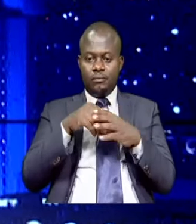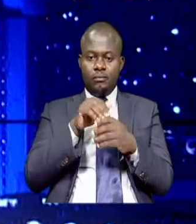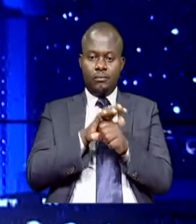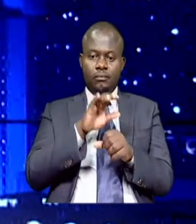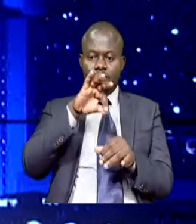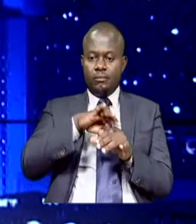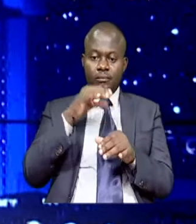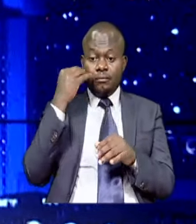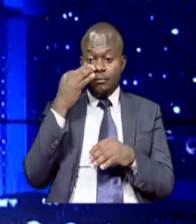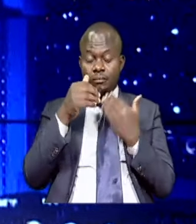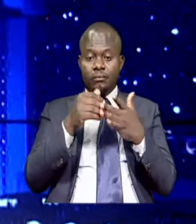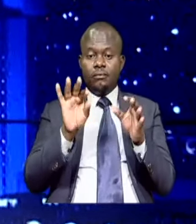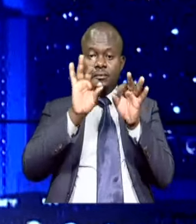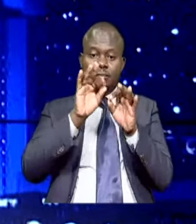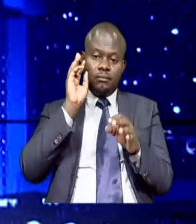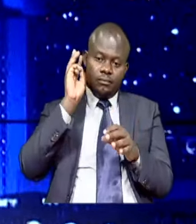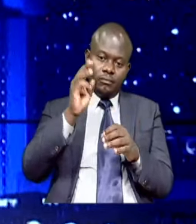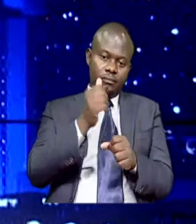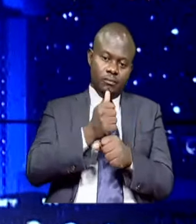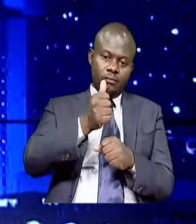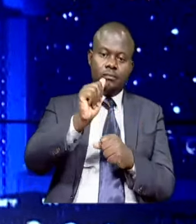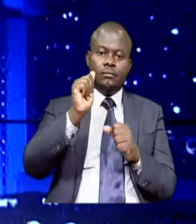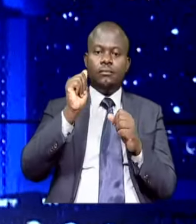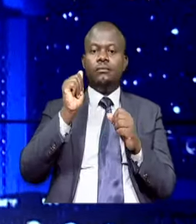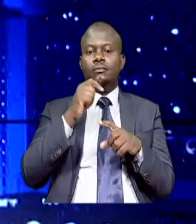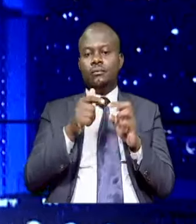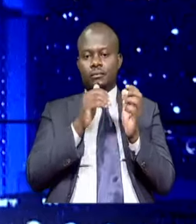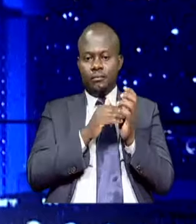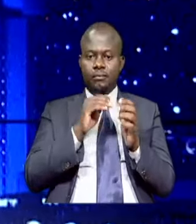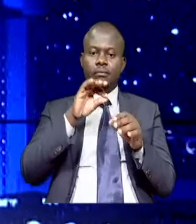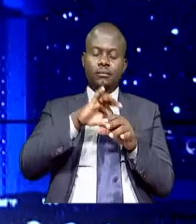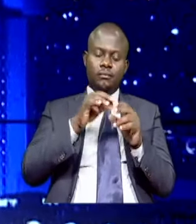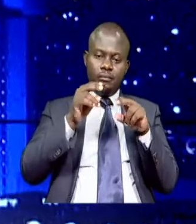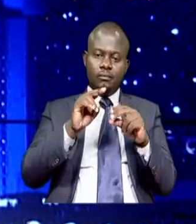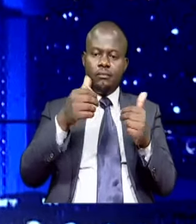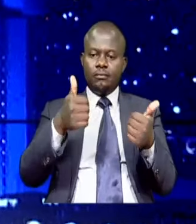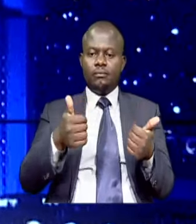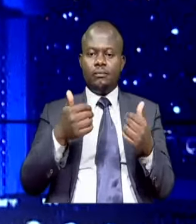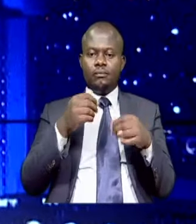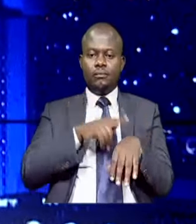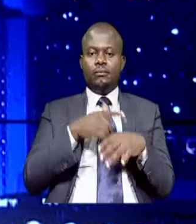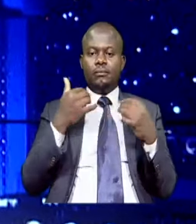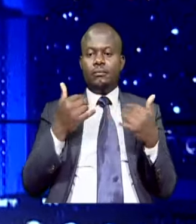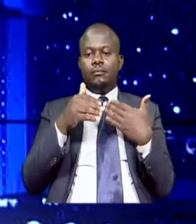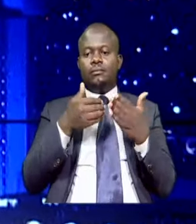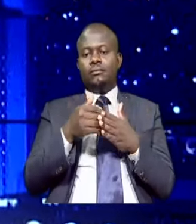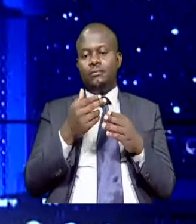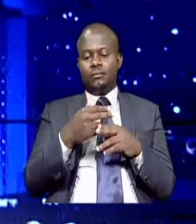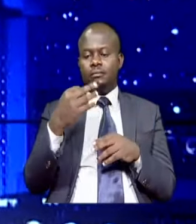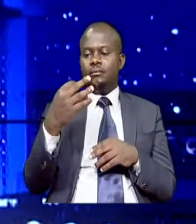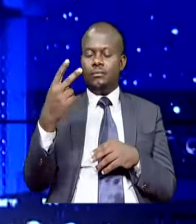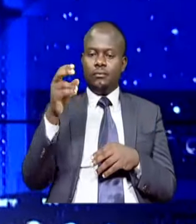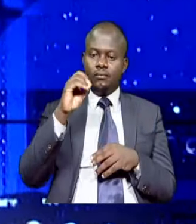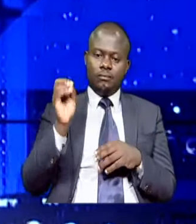amatora niba ngombwa ngo bazikorera n'amasandugu ariko amatora agende neza ni mu gihe kuri ubu muri aka karere